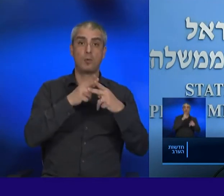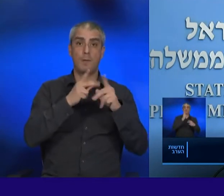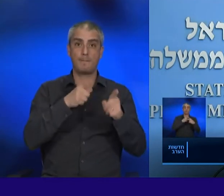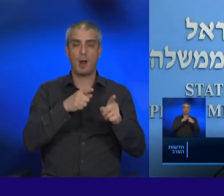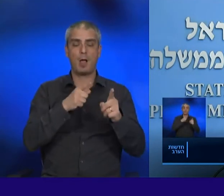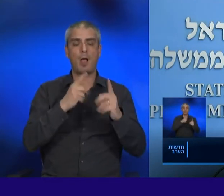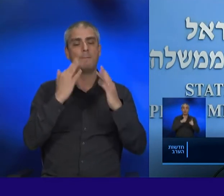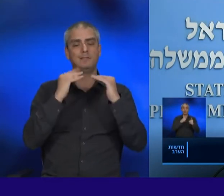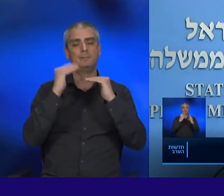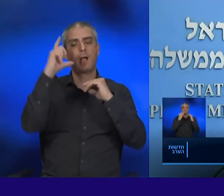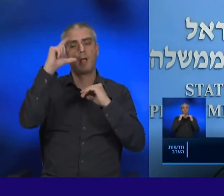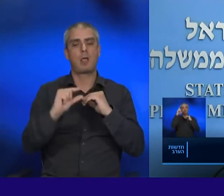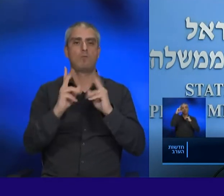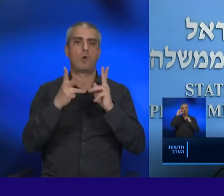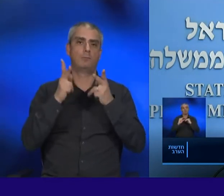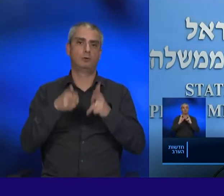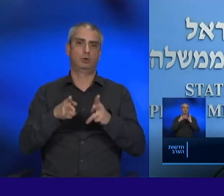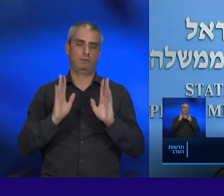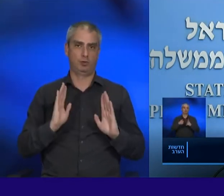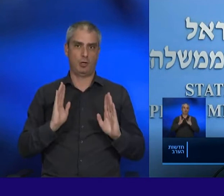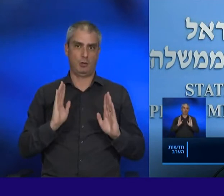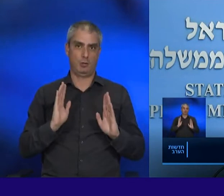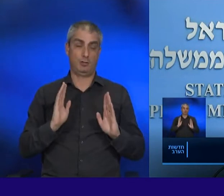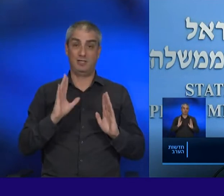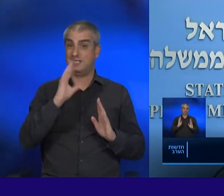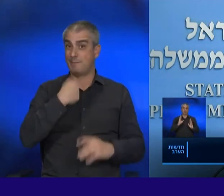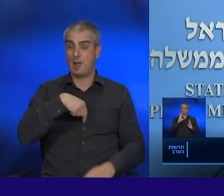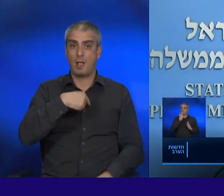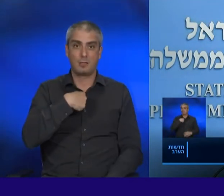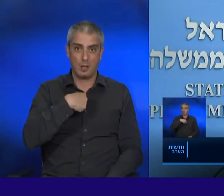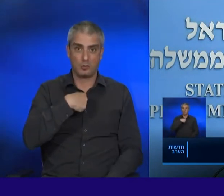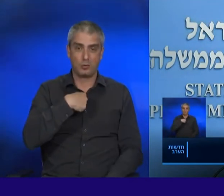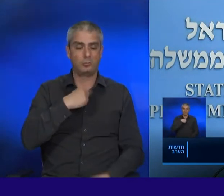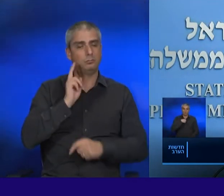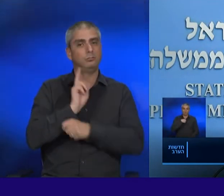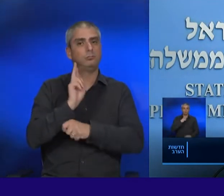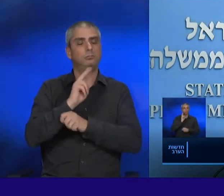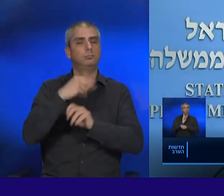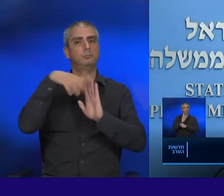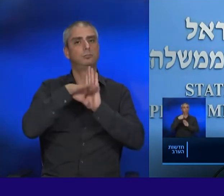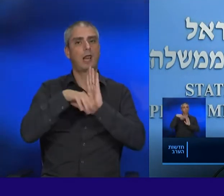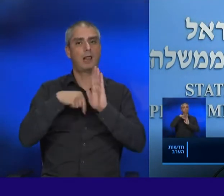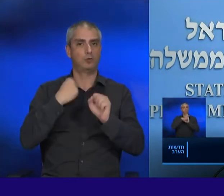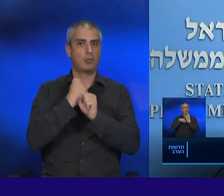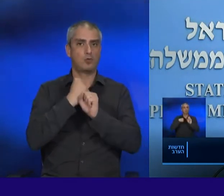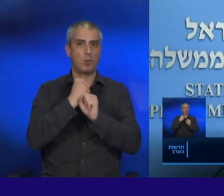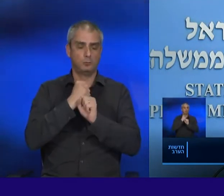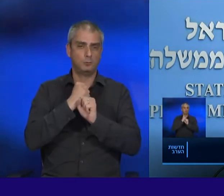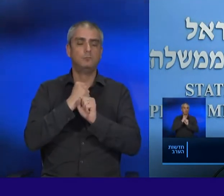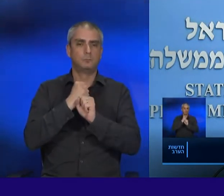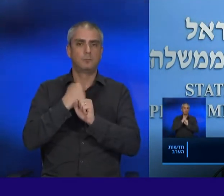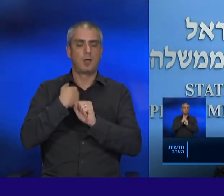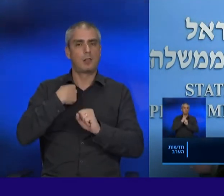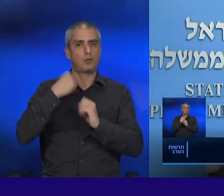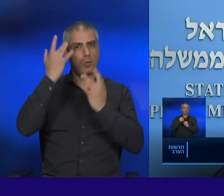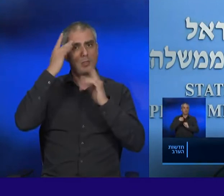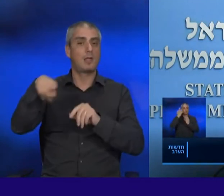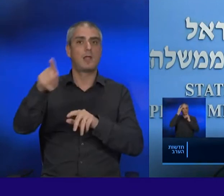למספר נמוך ככל הניתן. אם אנחנו נקפיד על הצעדים שאנחנו עושים, אנחנו נדאג